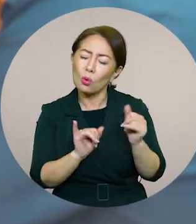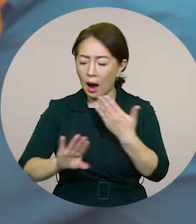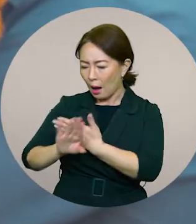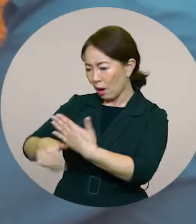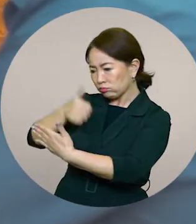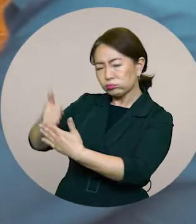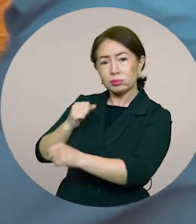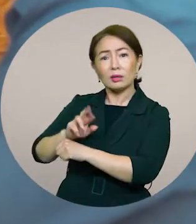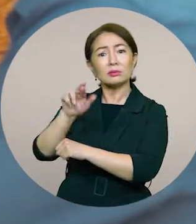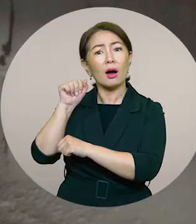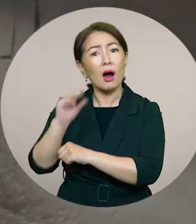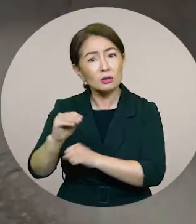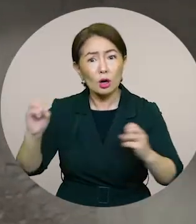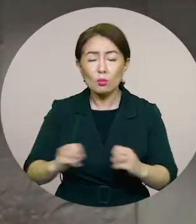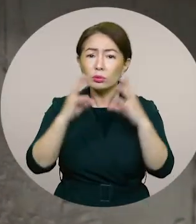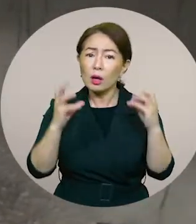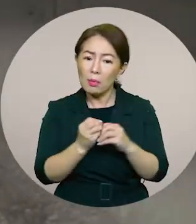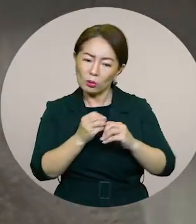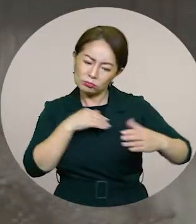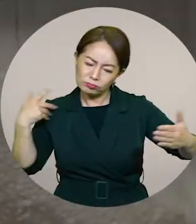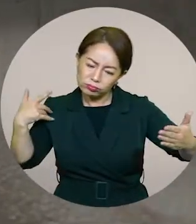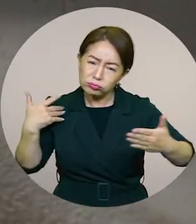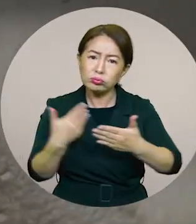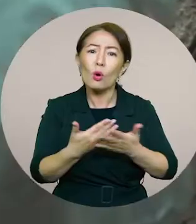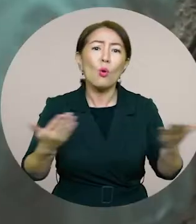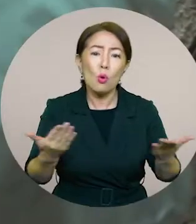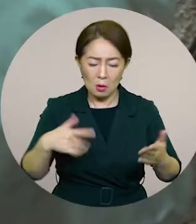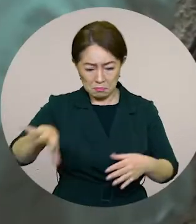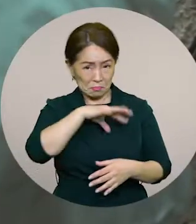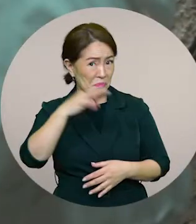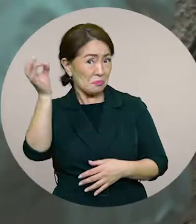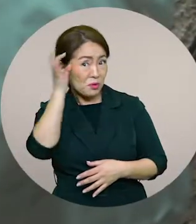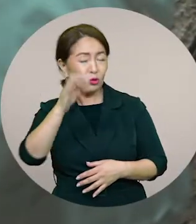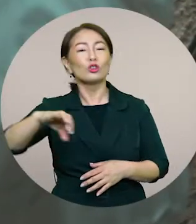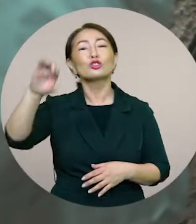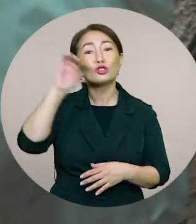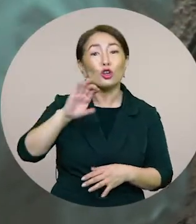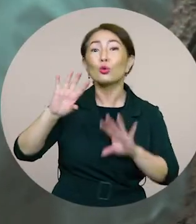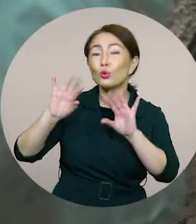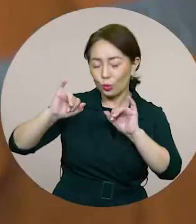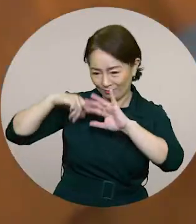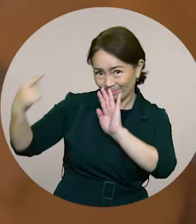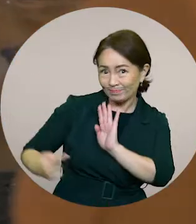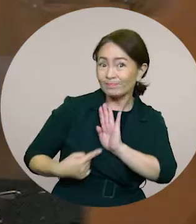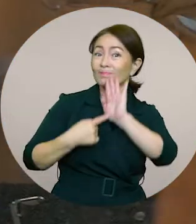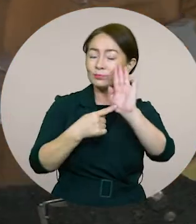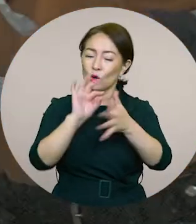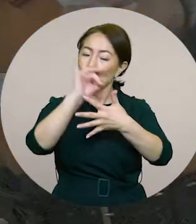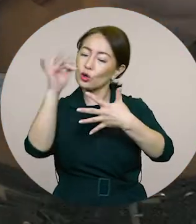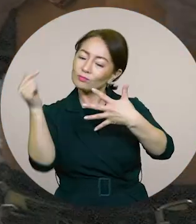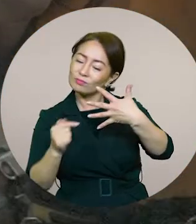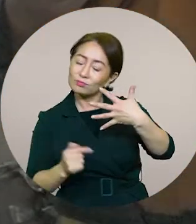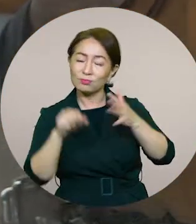яаж хангасан, бүтээн байгуулалтын ямар түүх туулав гэд бидний тэр бүр мэддэггүй сонирхолтой зүйлсийг та бүхэндээ олон төрлийн